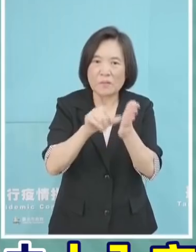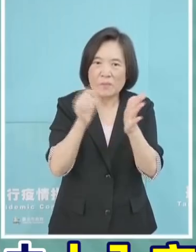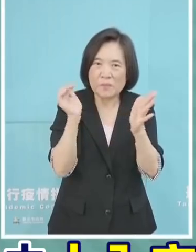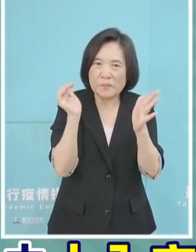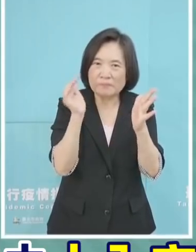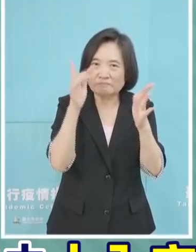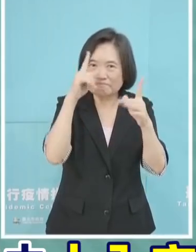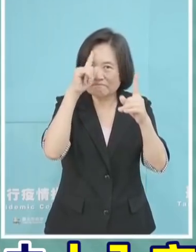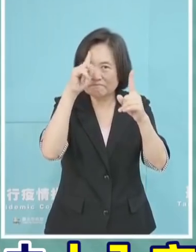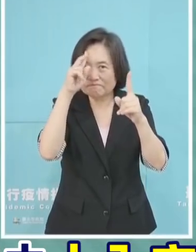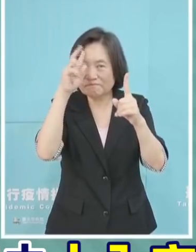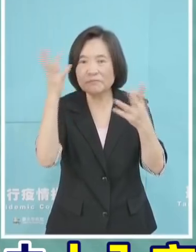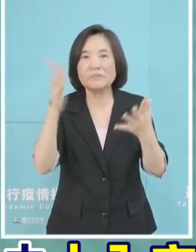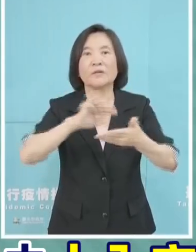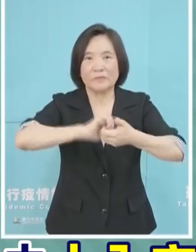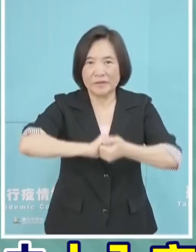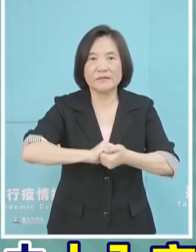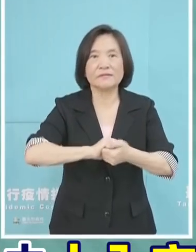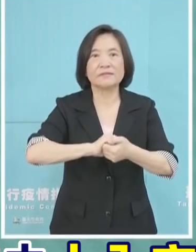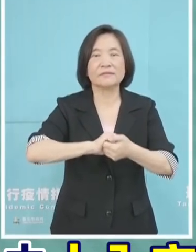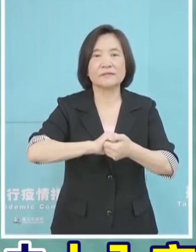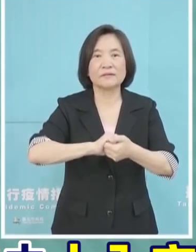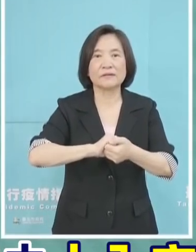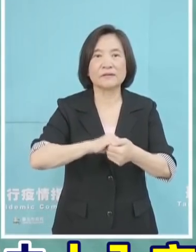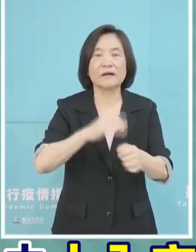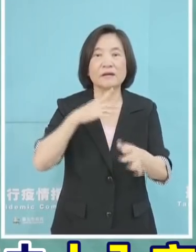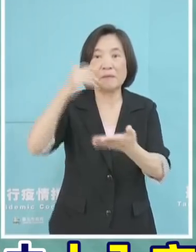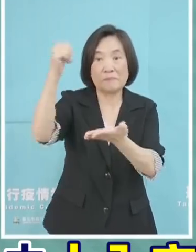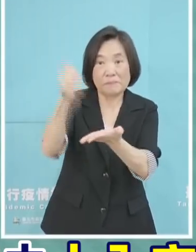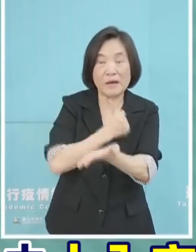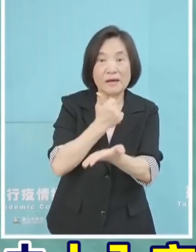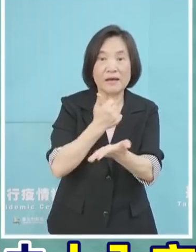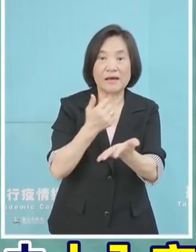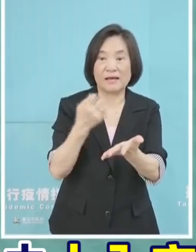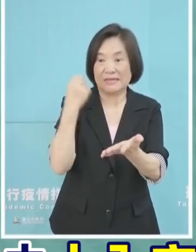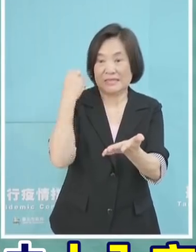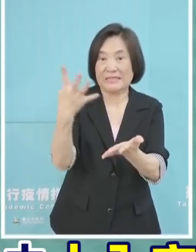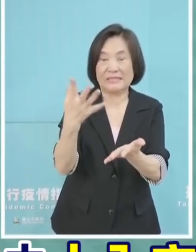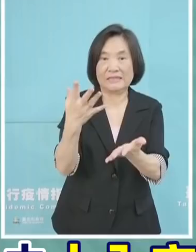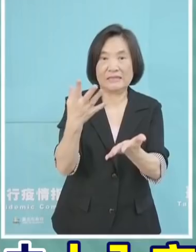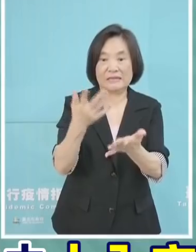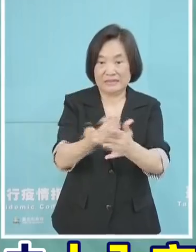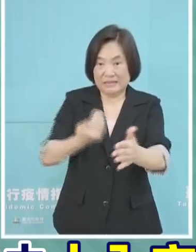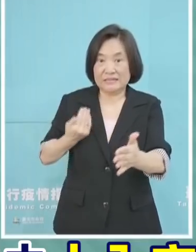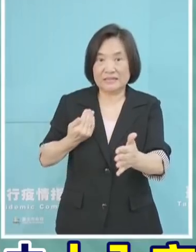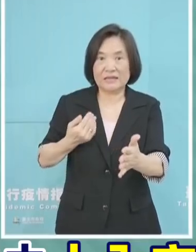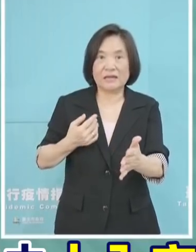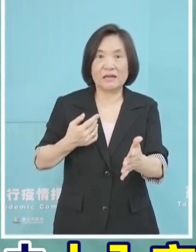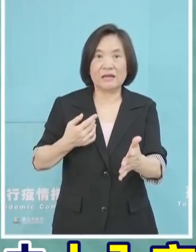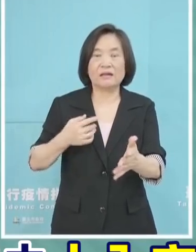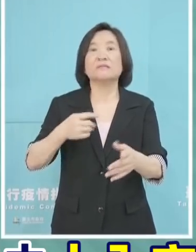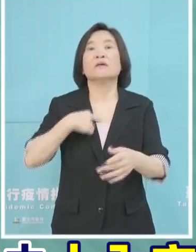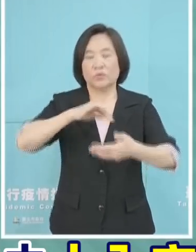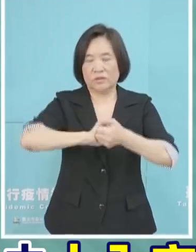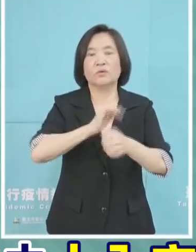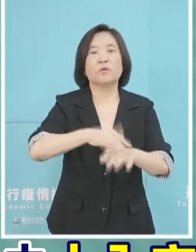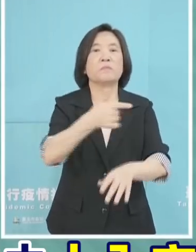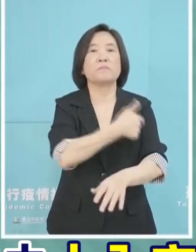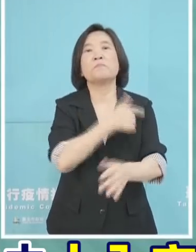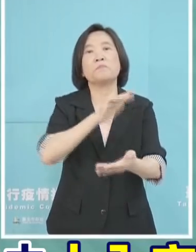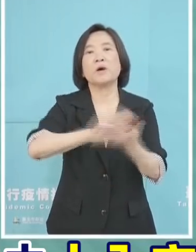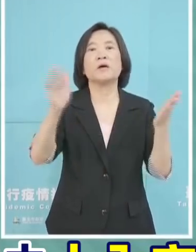以我们绝对会在每一次发新的疫苗来之前把它打完，以上的最有效率